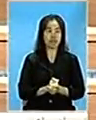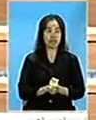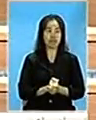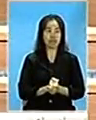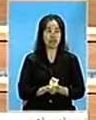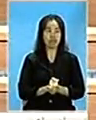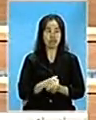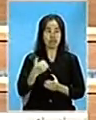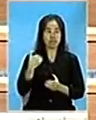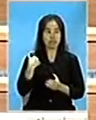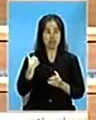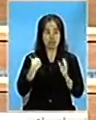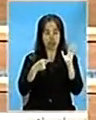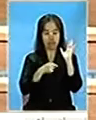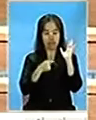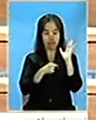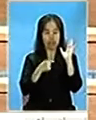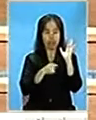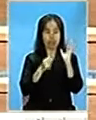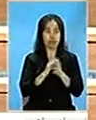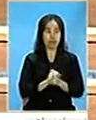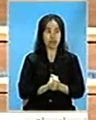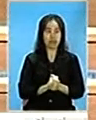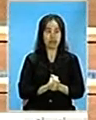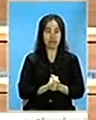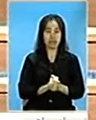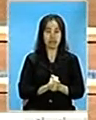ายล่างภาพนี้ครับห้องคอนโทรลครับ